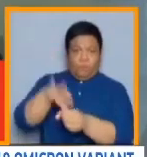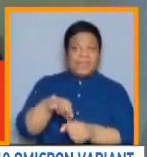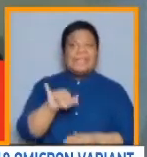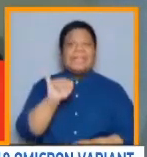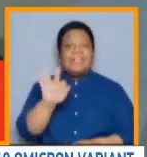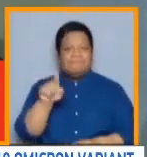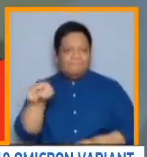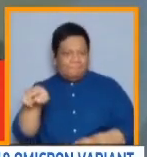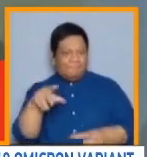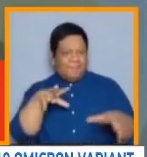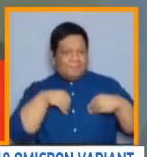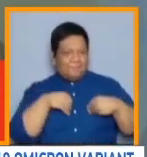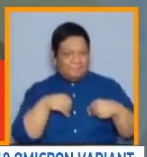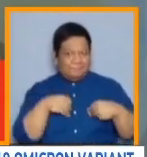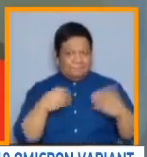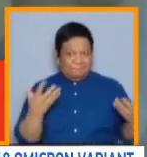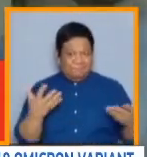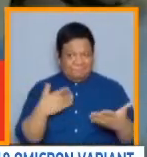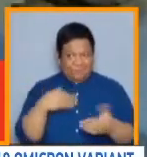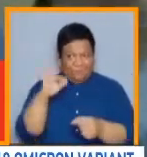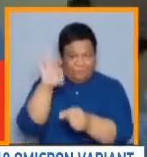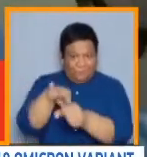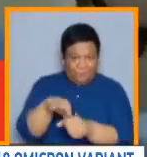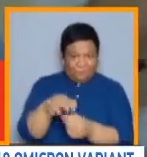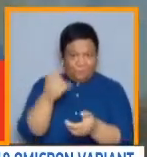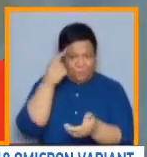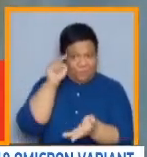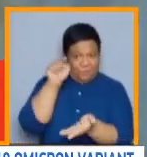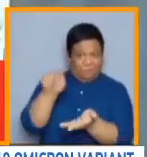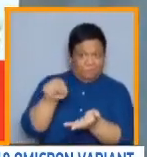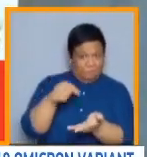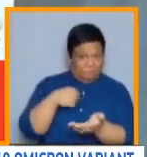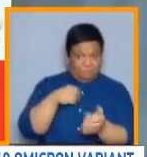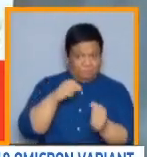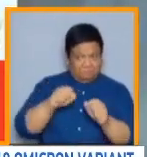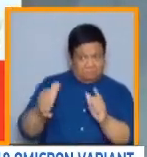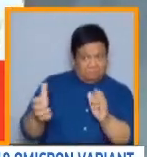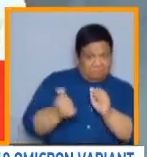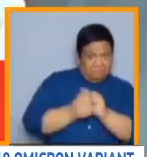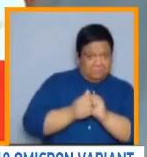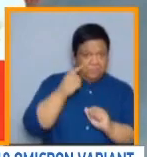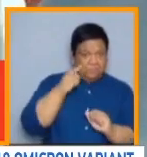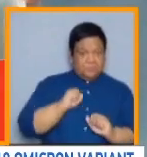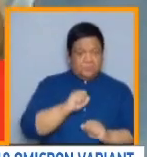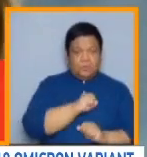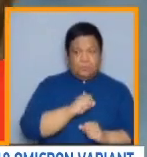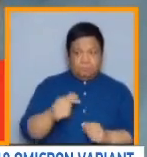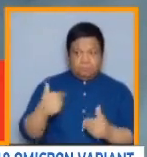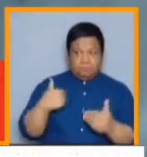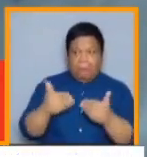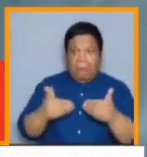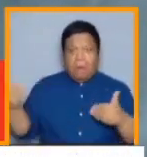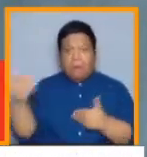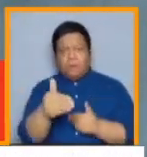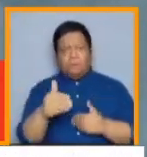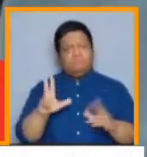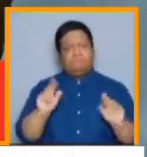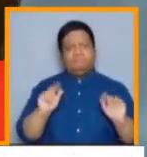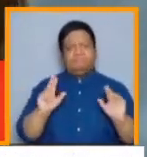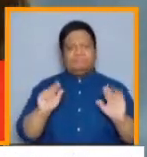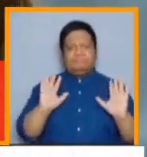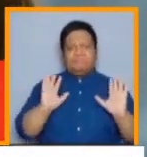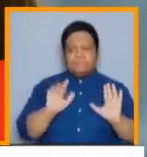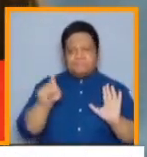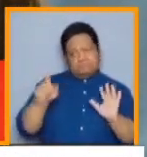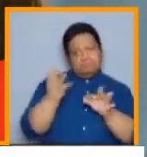siyang iboto, hindi ko pa ba siya makuwang i-adapt. Ayoko naman pangunahan si Pangulo, malaya naman siyang makakapamili